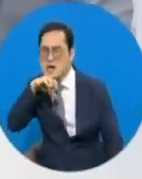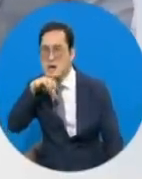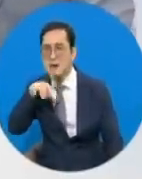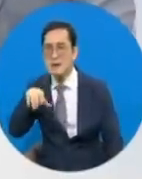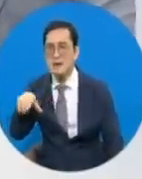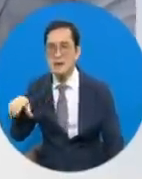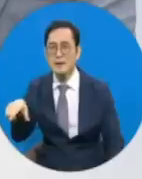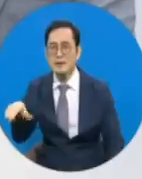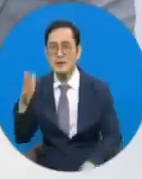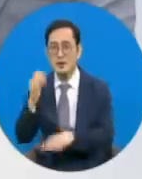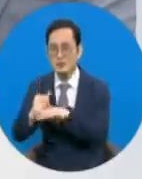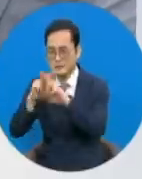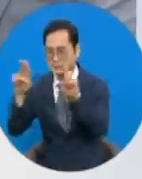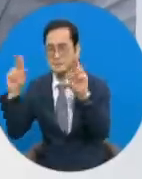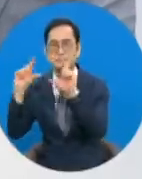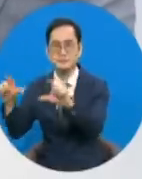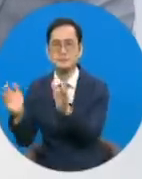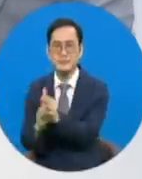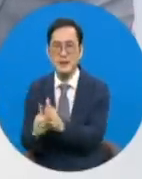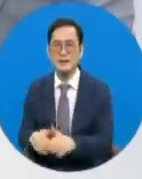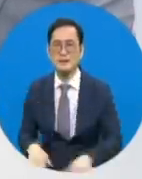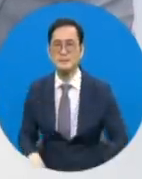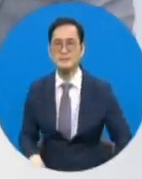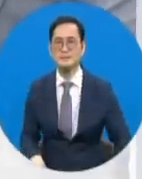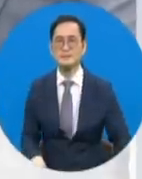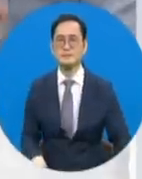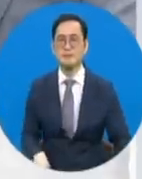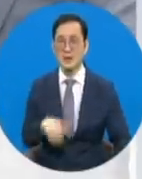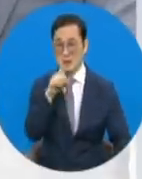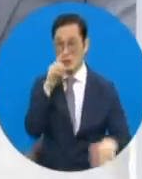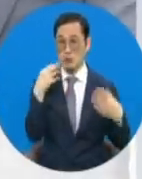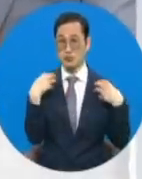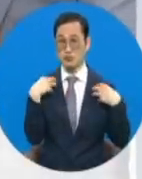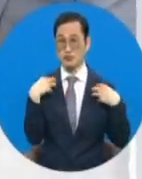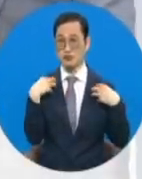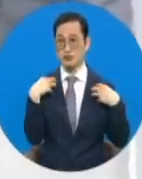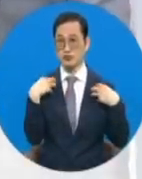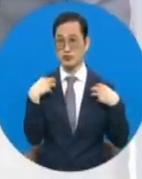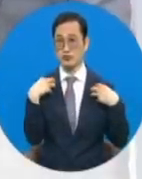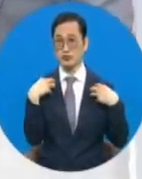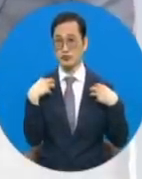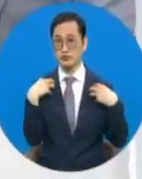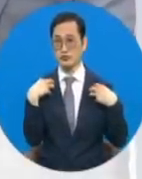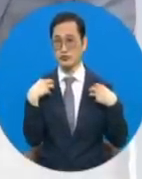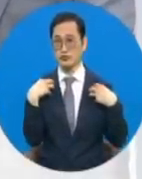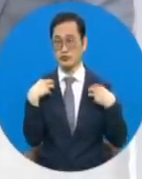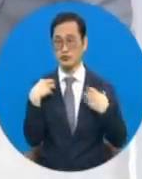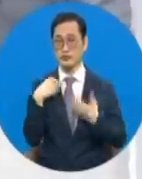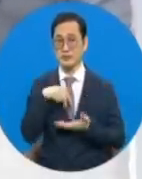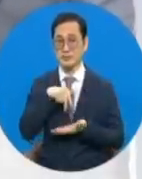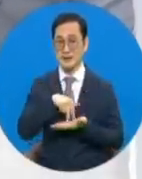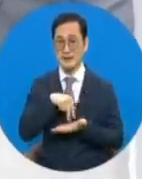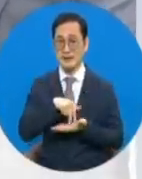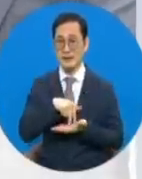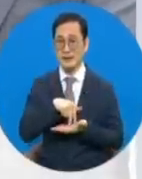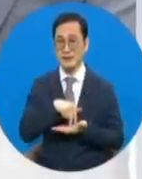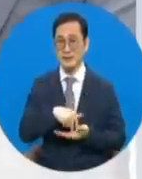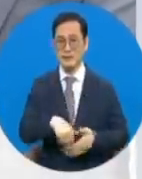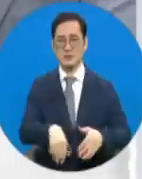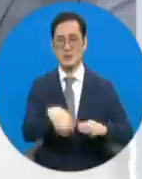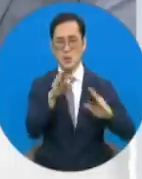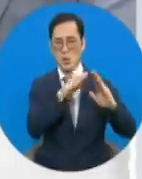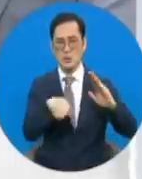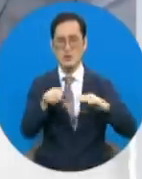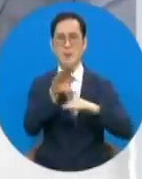때문에, 단순히 정부나 대통령실도 무슨 분리징수 얘기할 건이 아니라 공식적으로